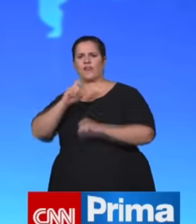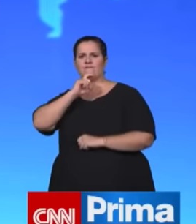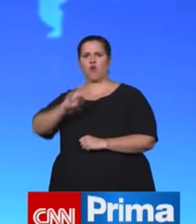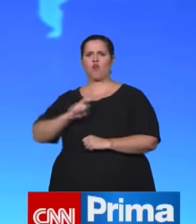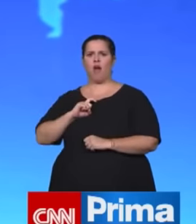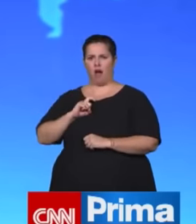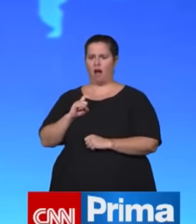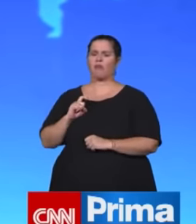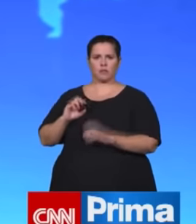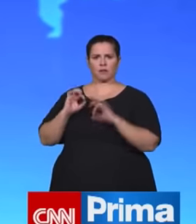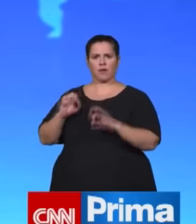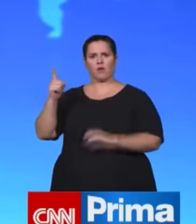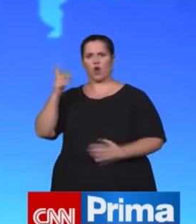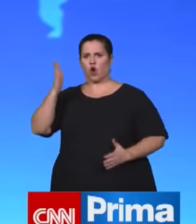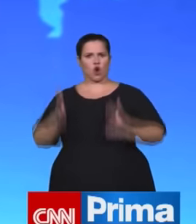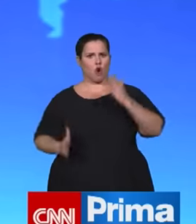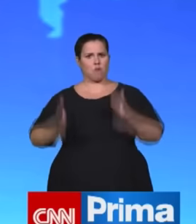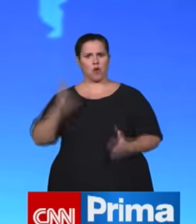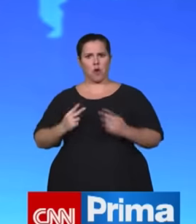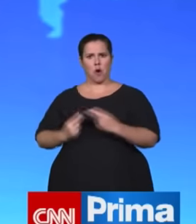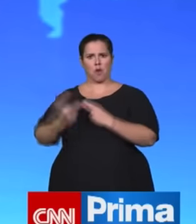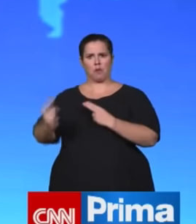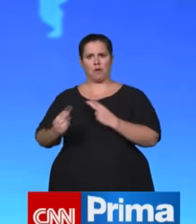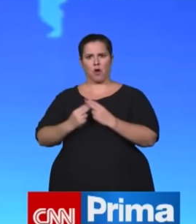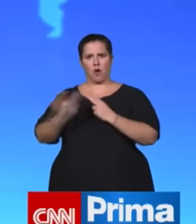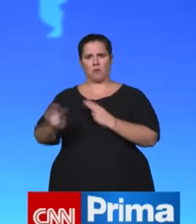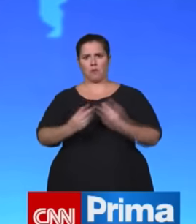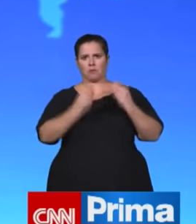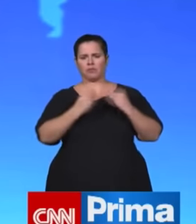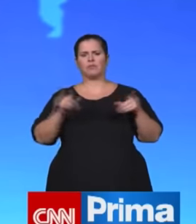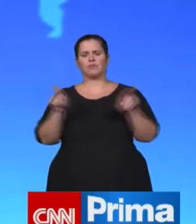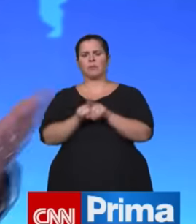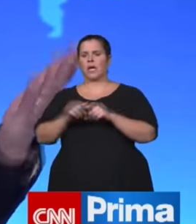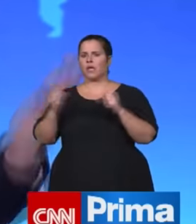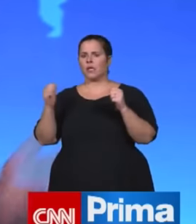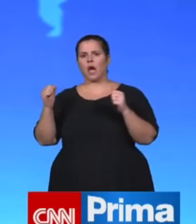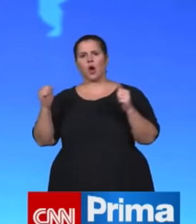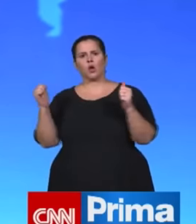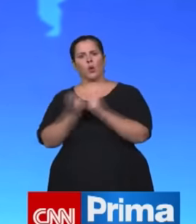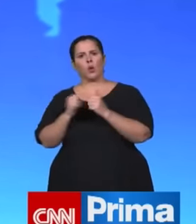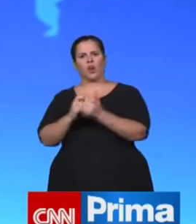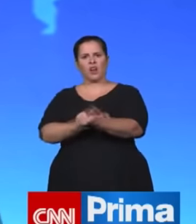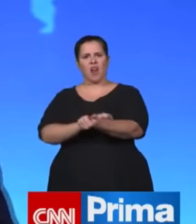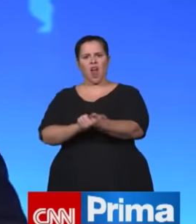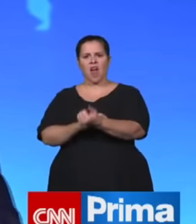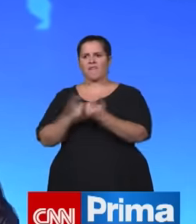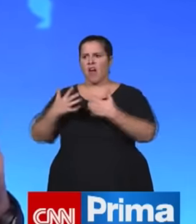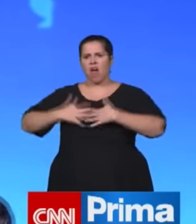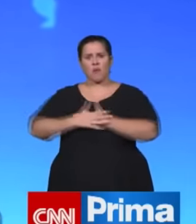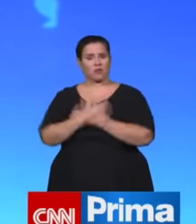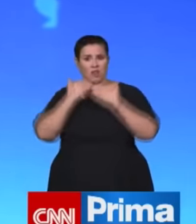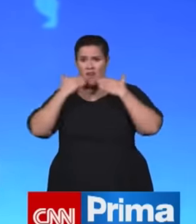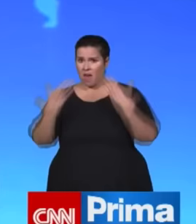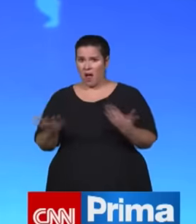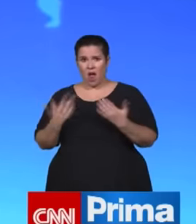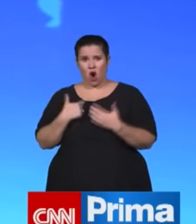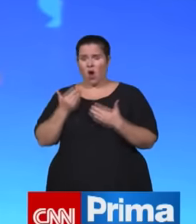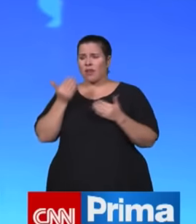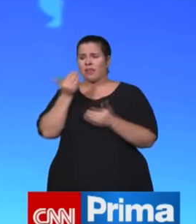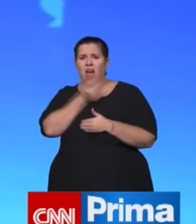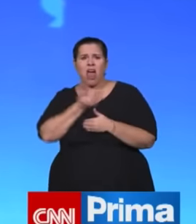odpovídá jak robot, takže je chladnokrblý. Já nevím, jestli má vůbec nějaké city, jestli má nějaké,